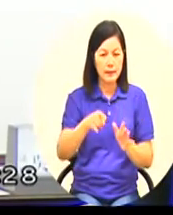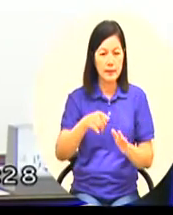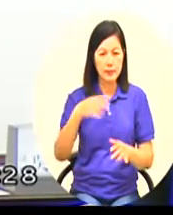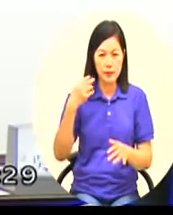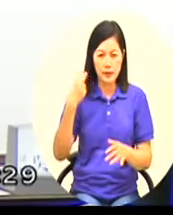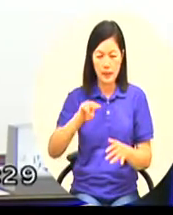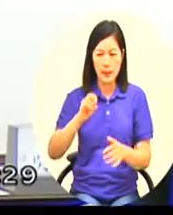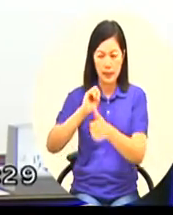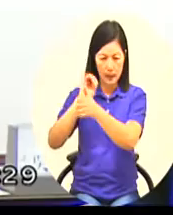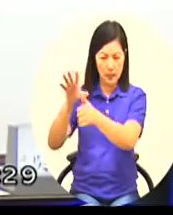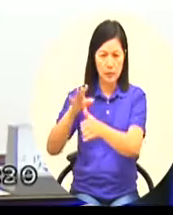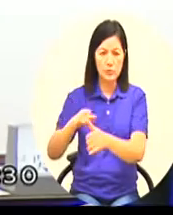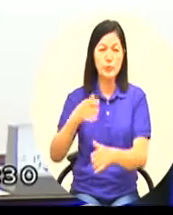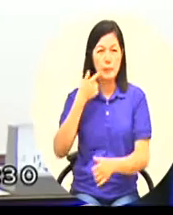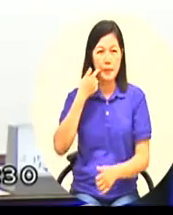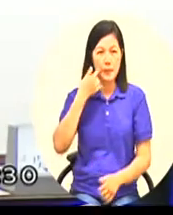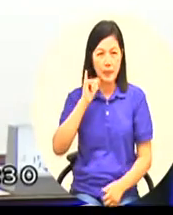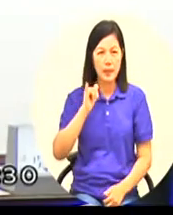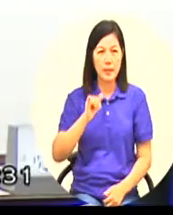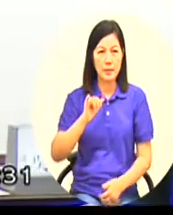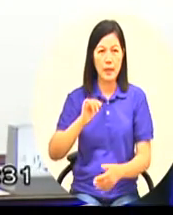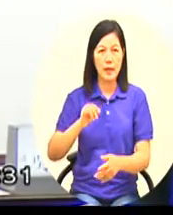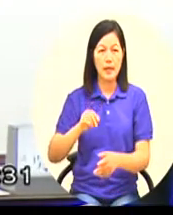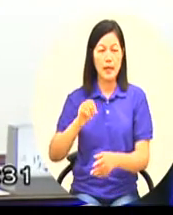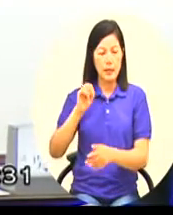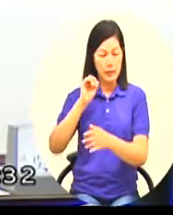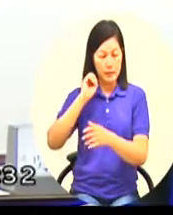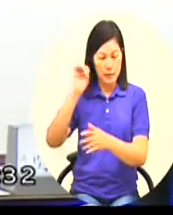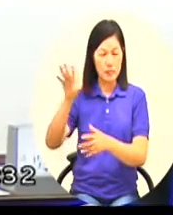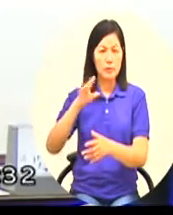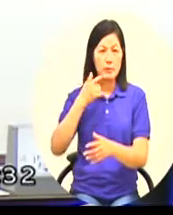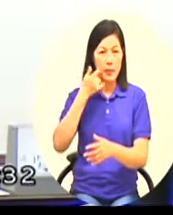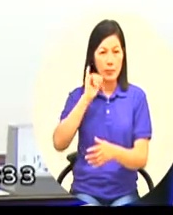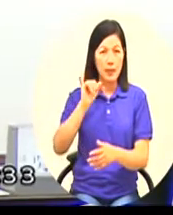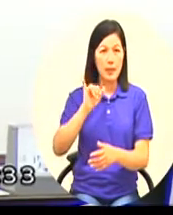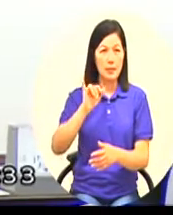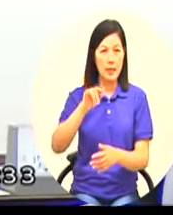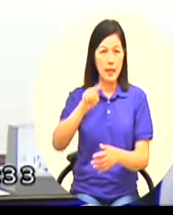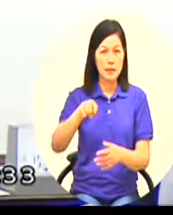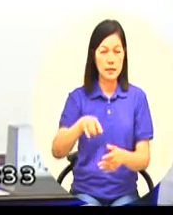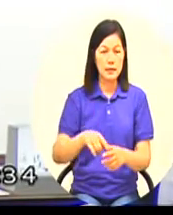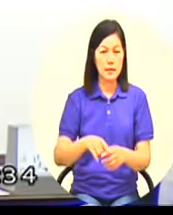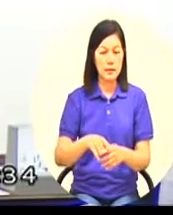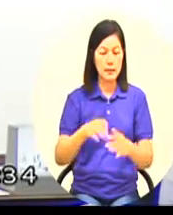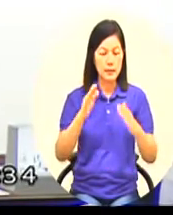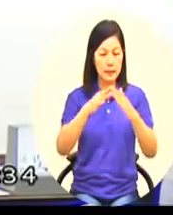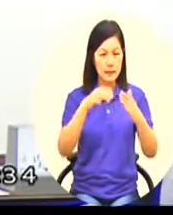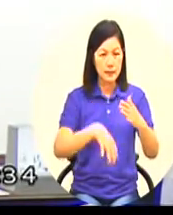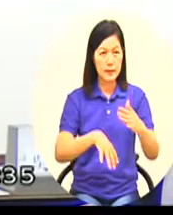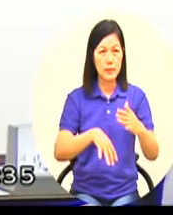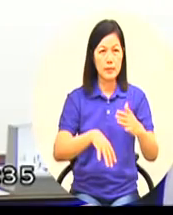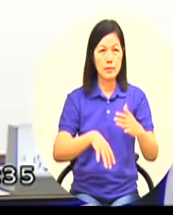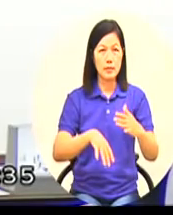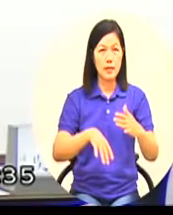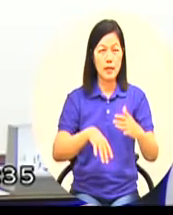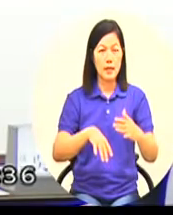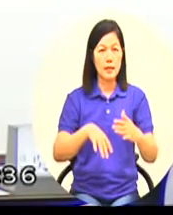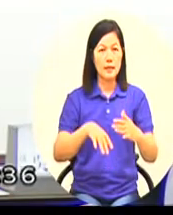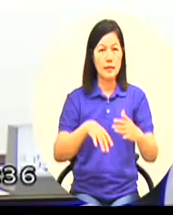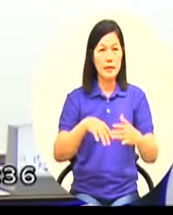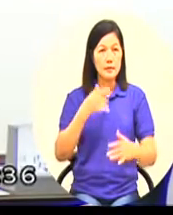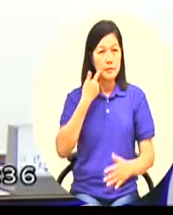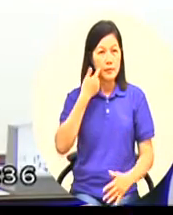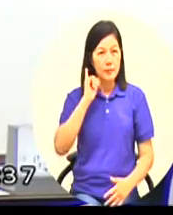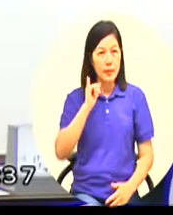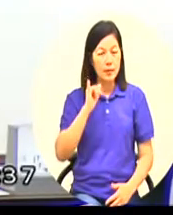长，而且在通知他家长的过程里面，可以去了解他这样的家庭里面，到那个家长他是